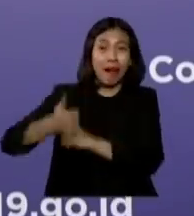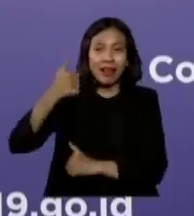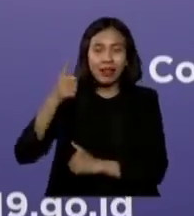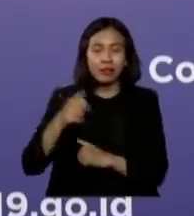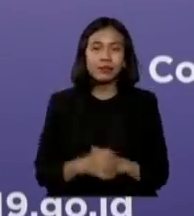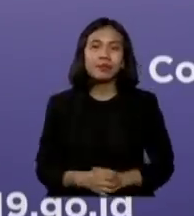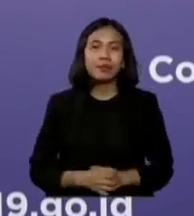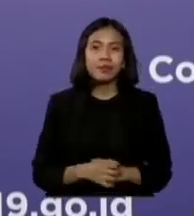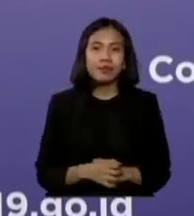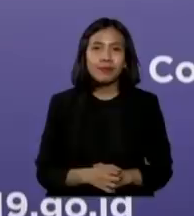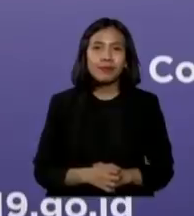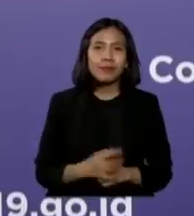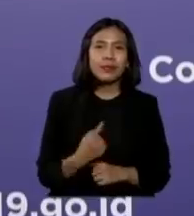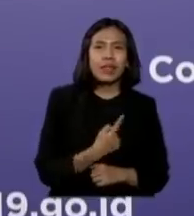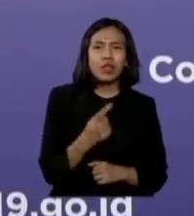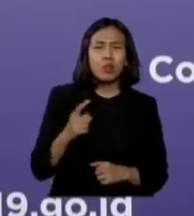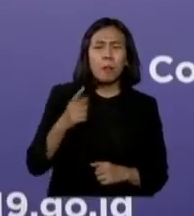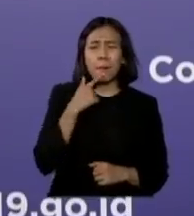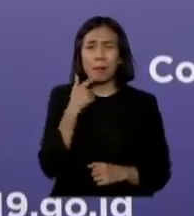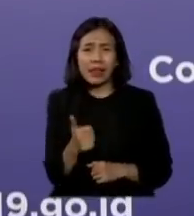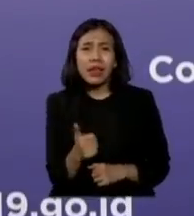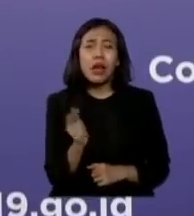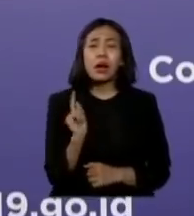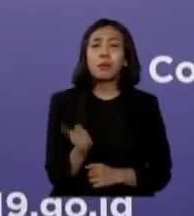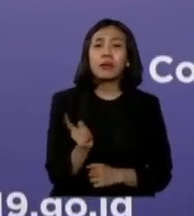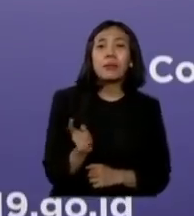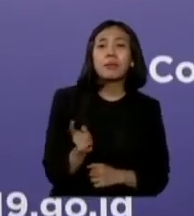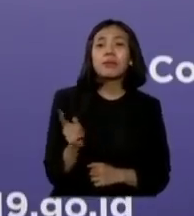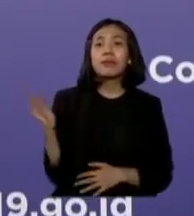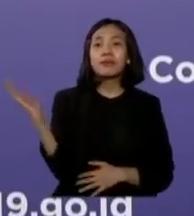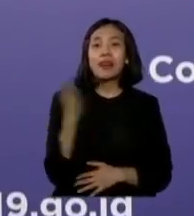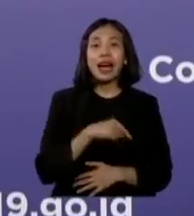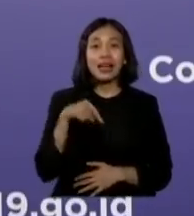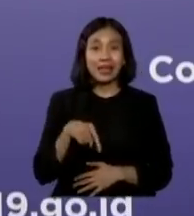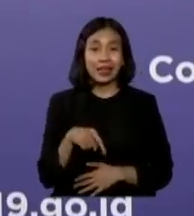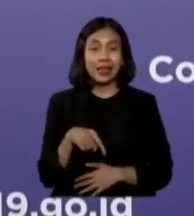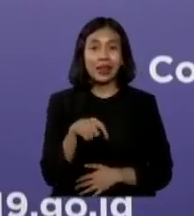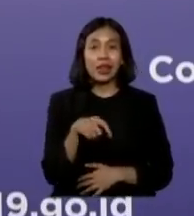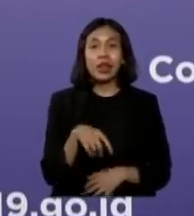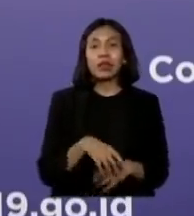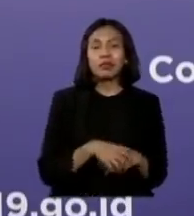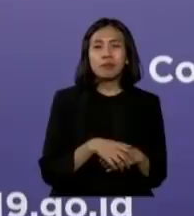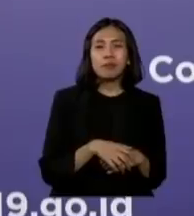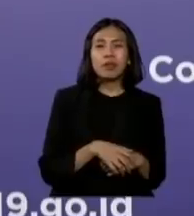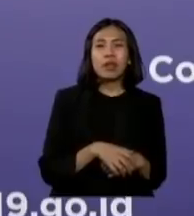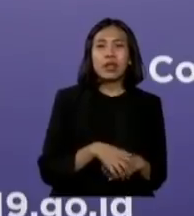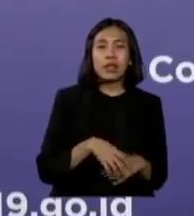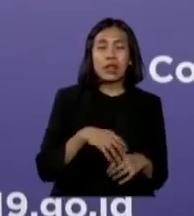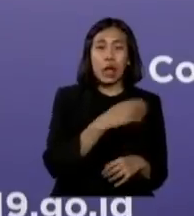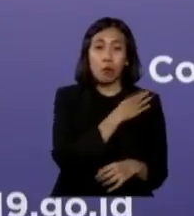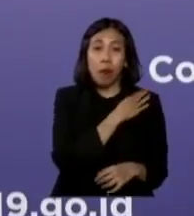saudara inilah yang menjadi kunci karena kita tahu bahwa hari ini 453